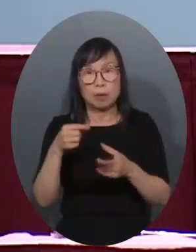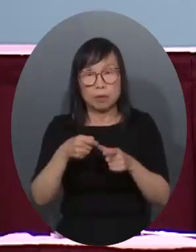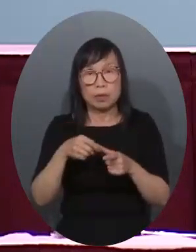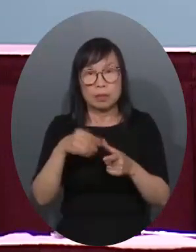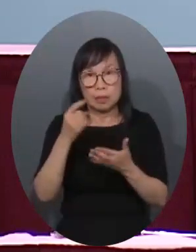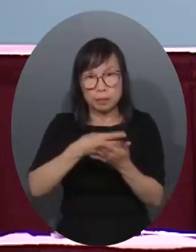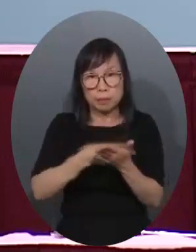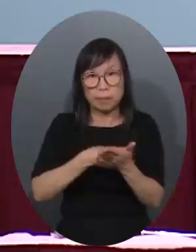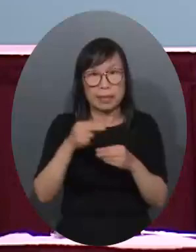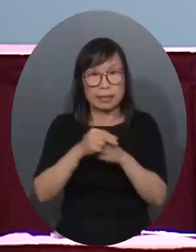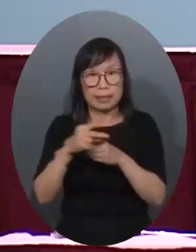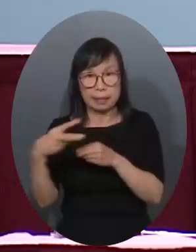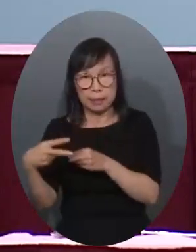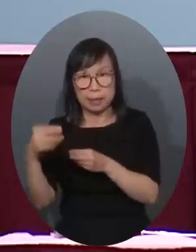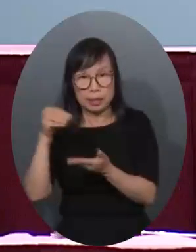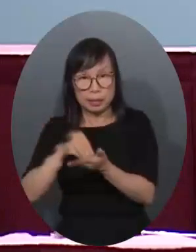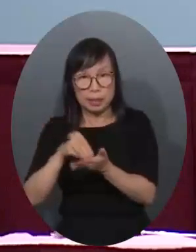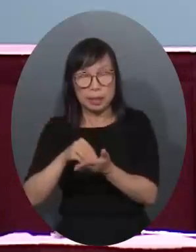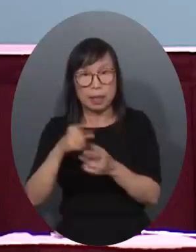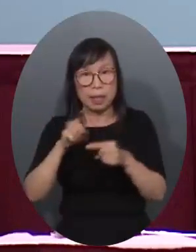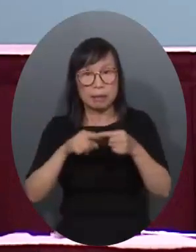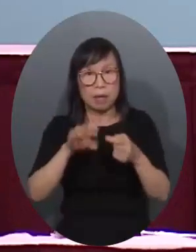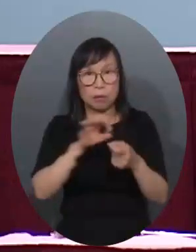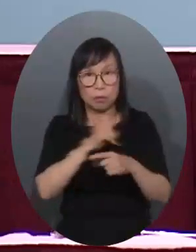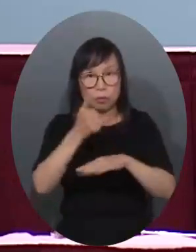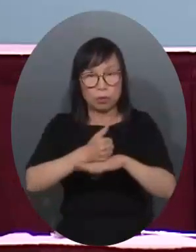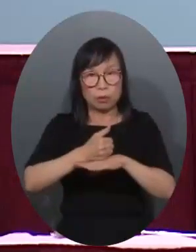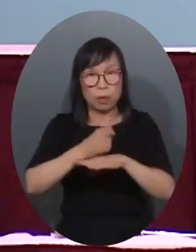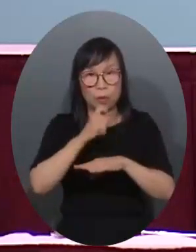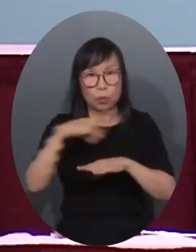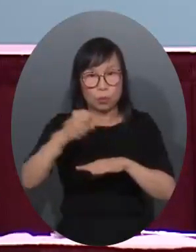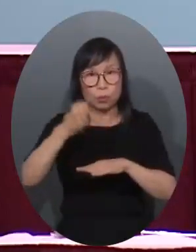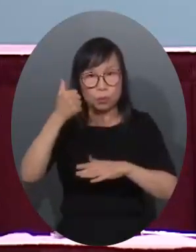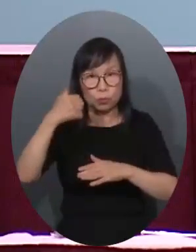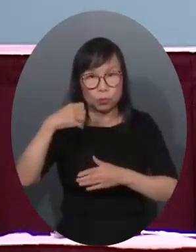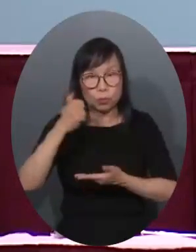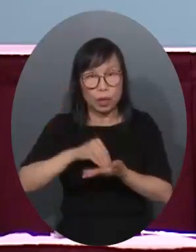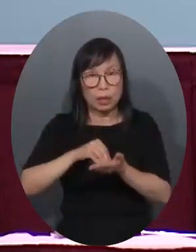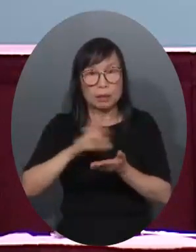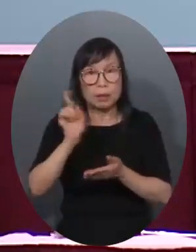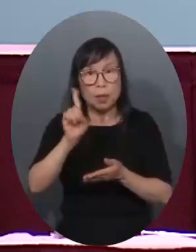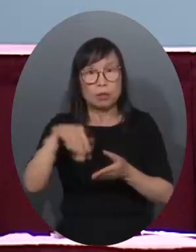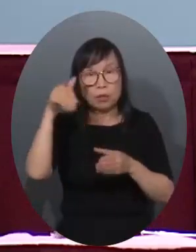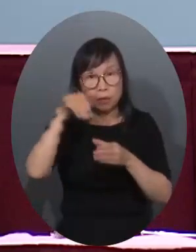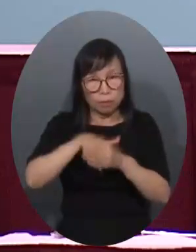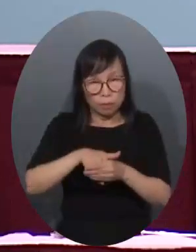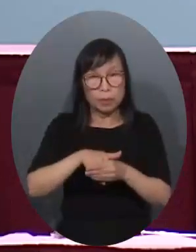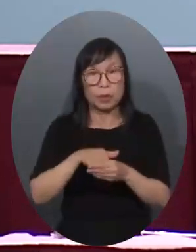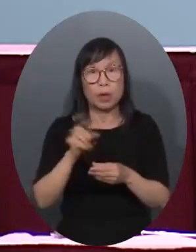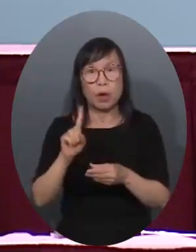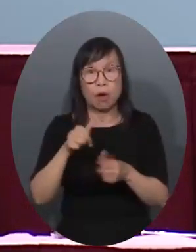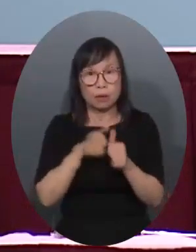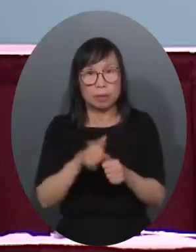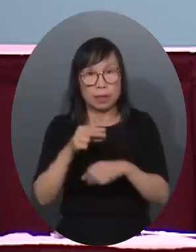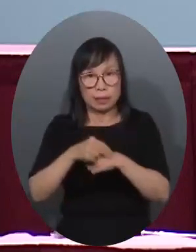則第72條規定，大會主席有權決定何時何地及如何進行投票。我根據